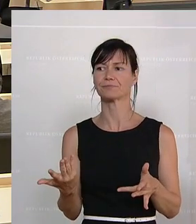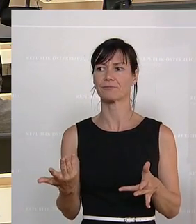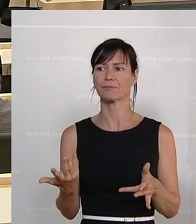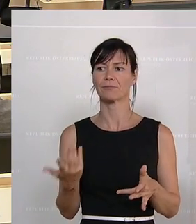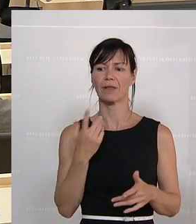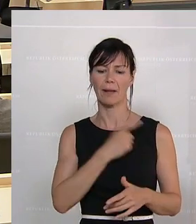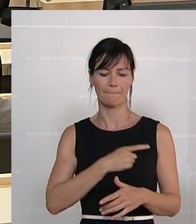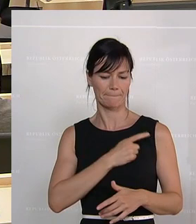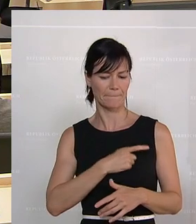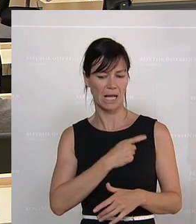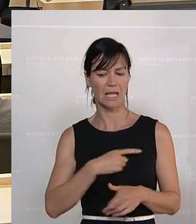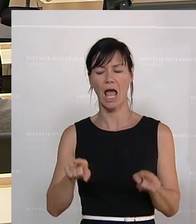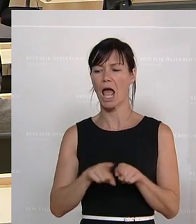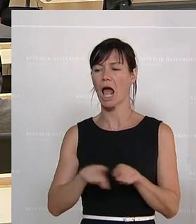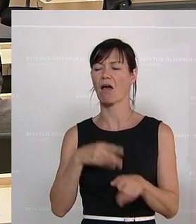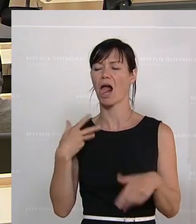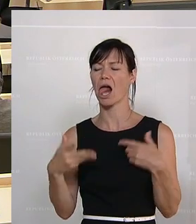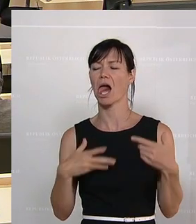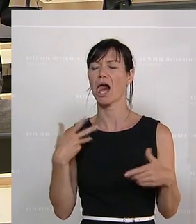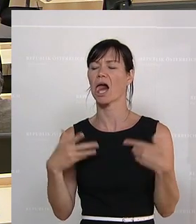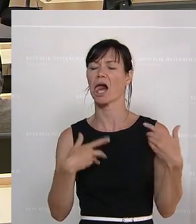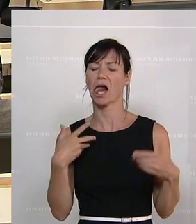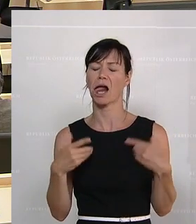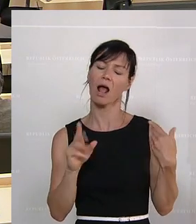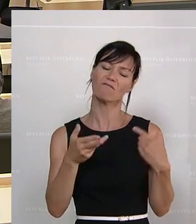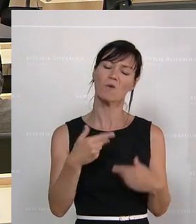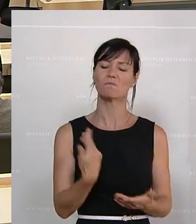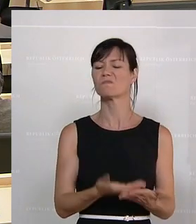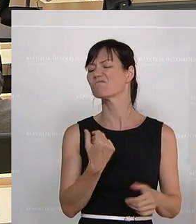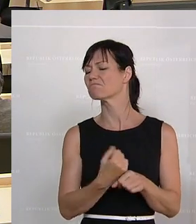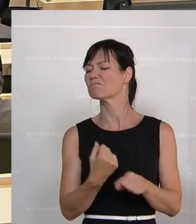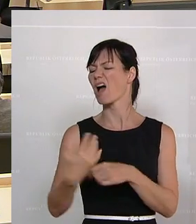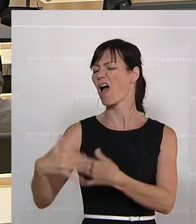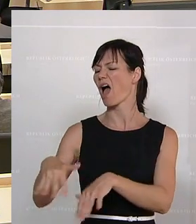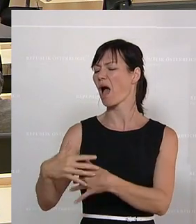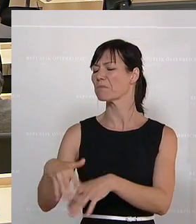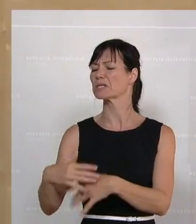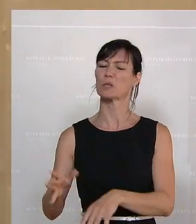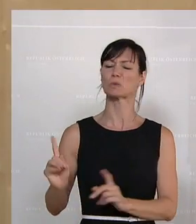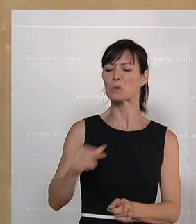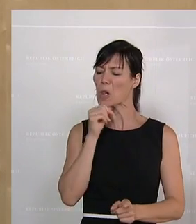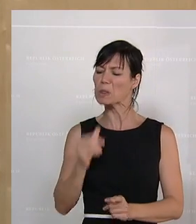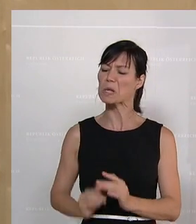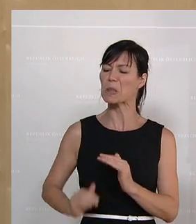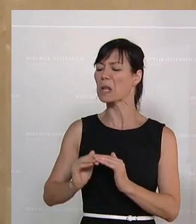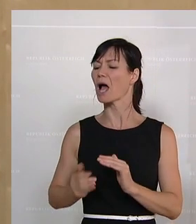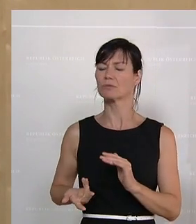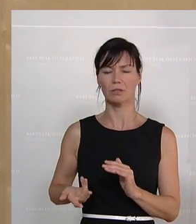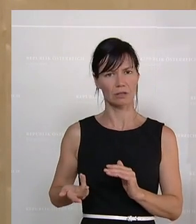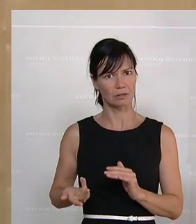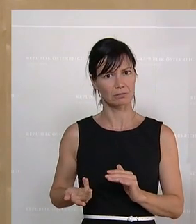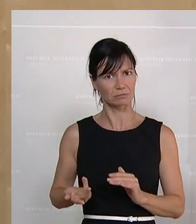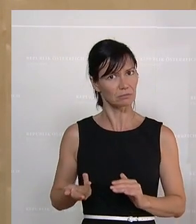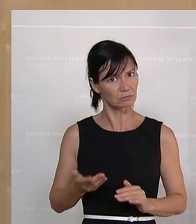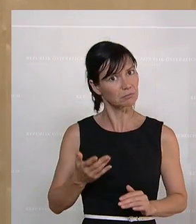fraktion gewesen als sich hierauf zu legen dass das gemacht wird weil weil was in der torlosen und was umso weiter also ich halte das